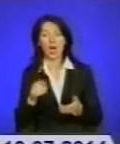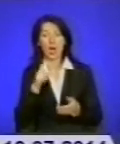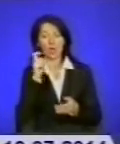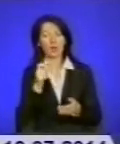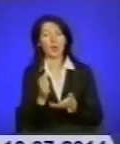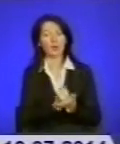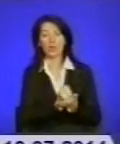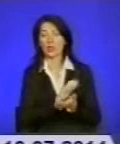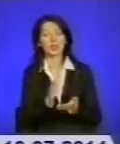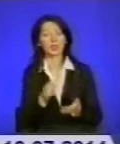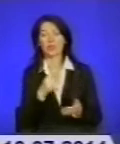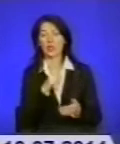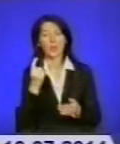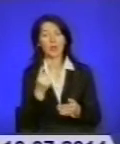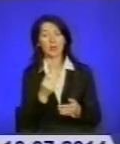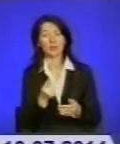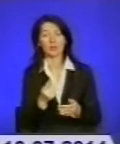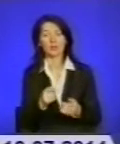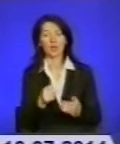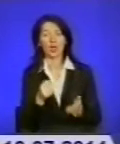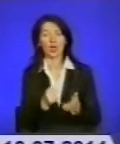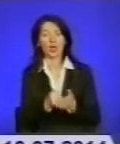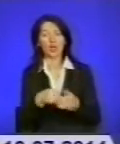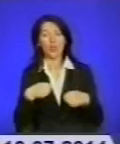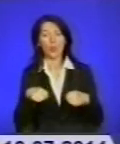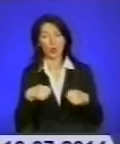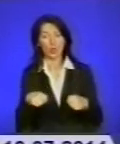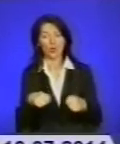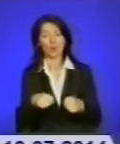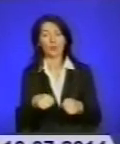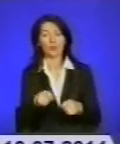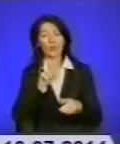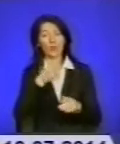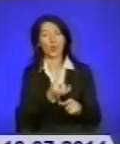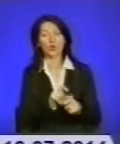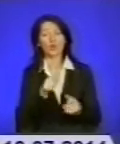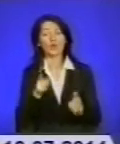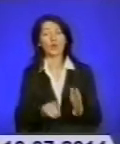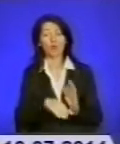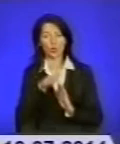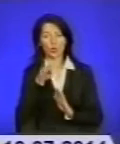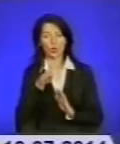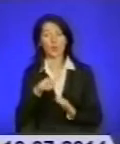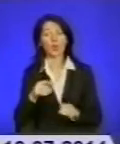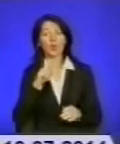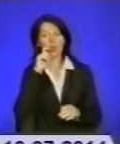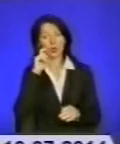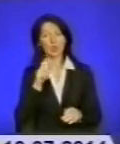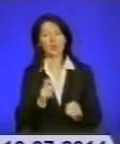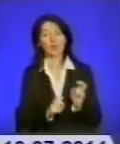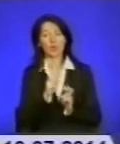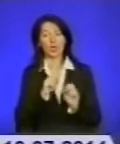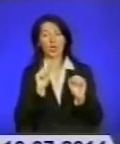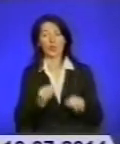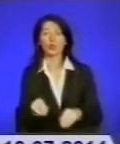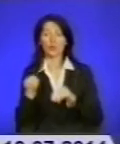Євросоюзу до українських продуктів занадто вимогливий. Утім, вітчизняні аграрії можуть експортувати продукцію в Африку, Китай та Близький